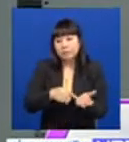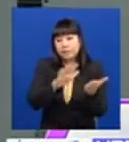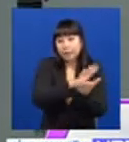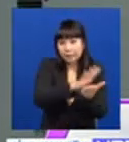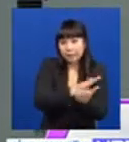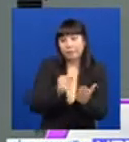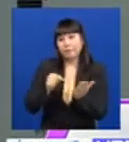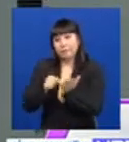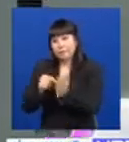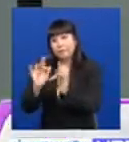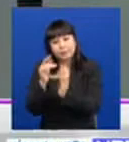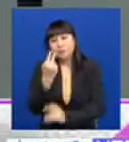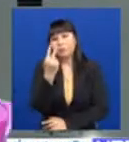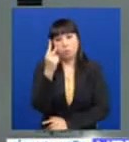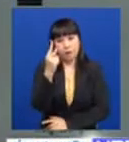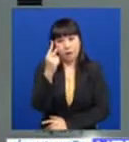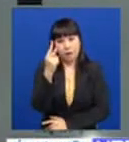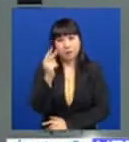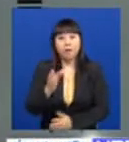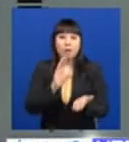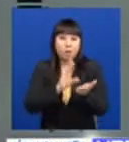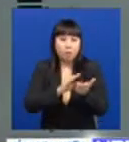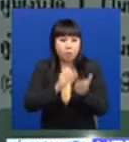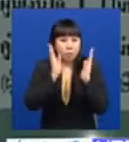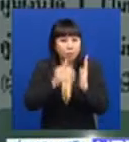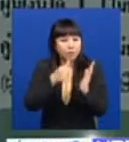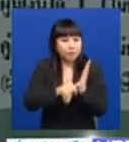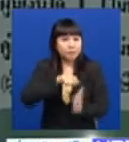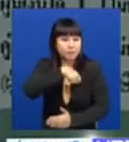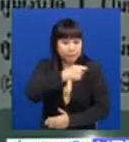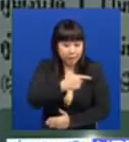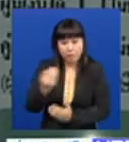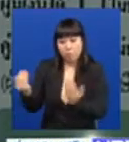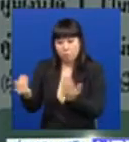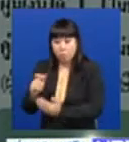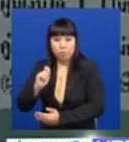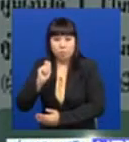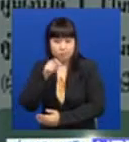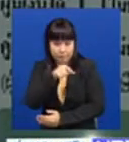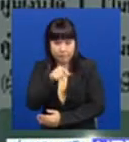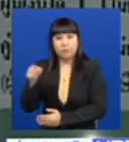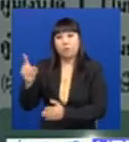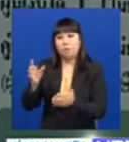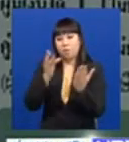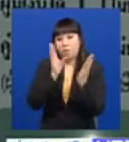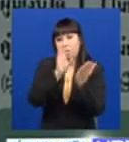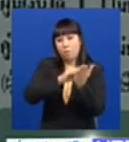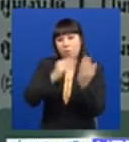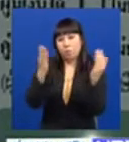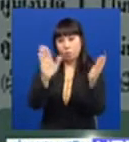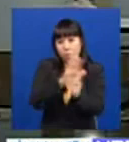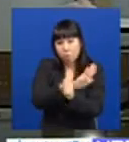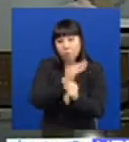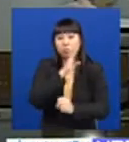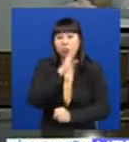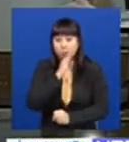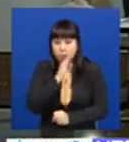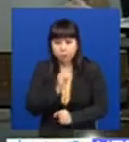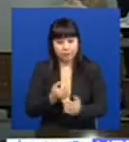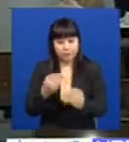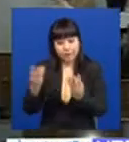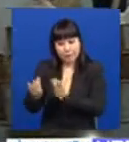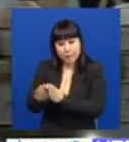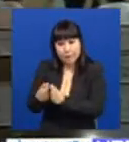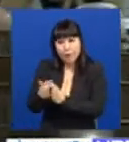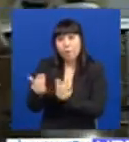และยื่นทางอินเตอร์เน็ตเพื่อให้ข้อมูลของผู้เสียภาษีและบุตรมีความครบถ้วนถูกต้องหากผู้เสียภาษีไม่ได้กรอกเลข